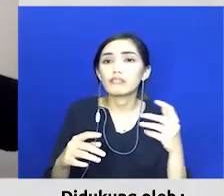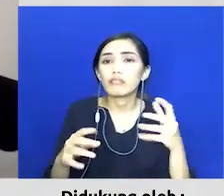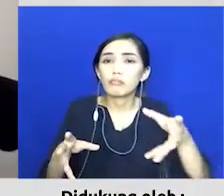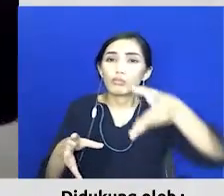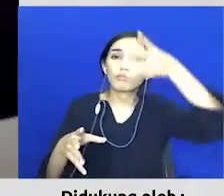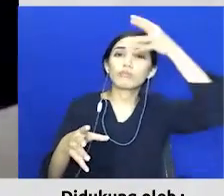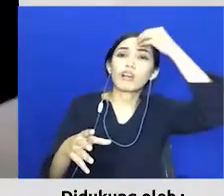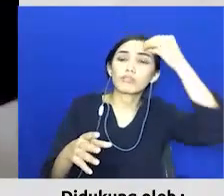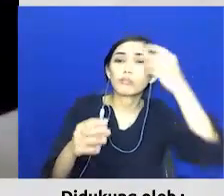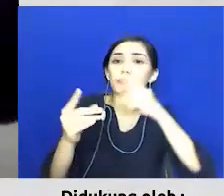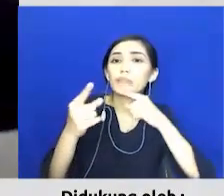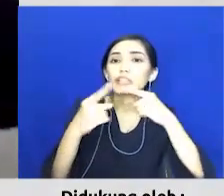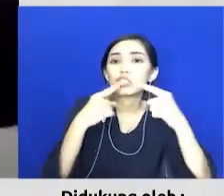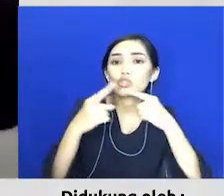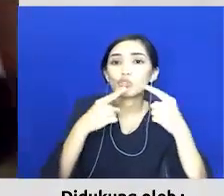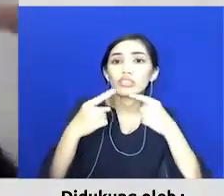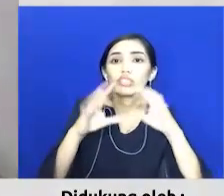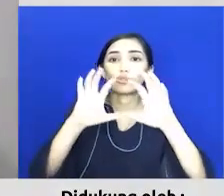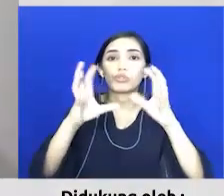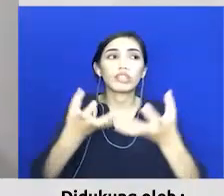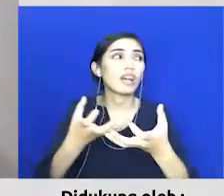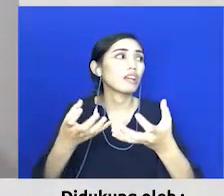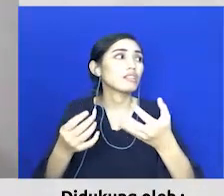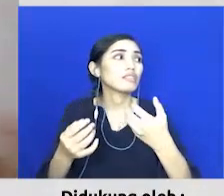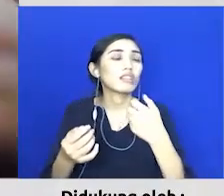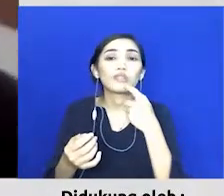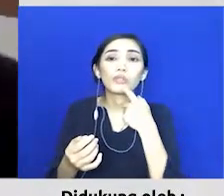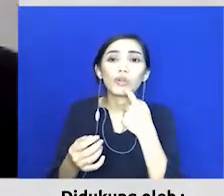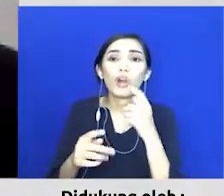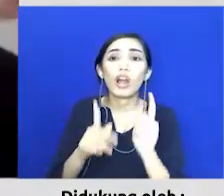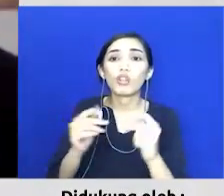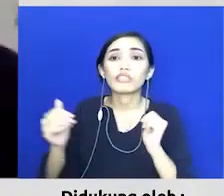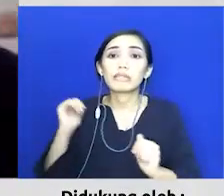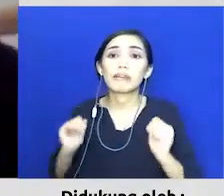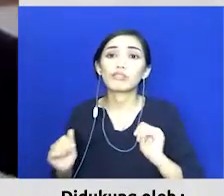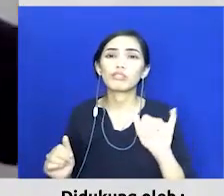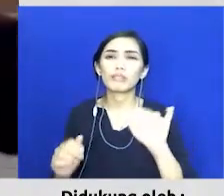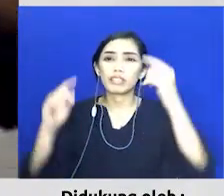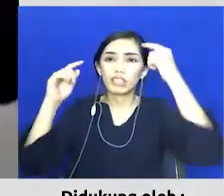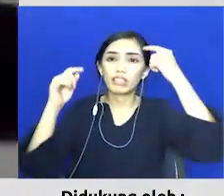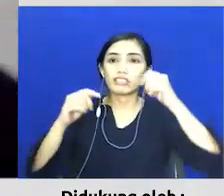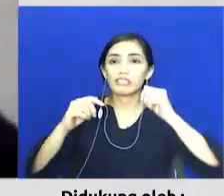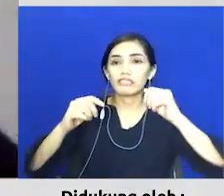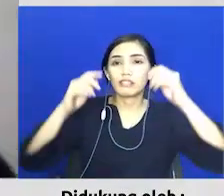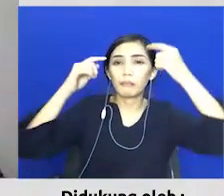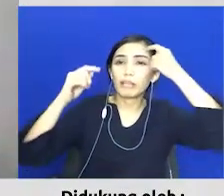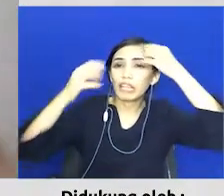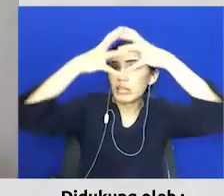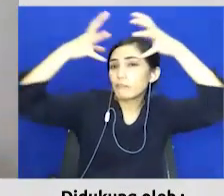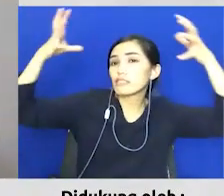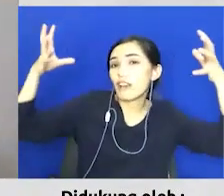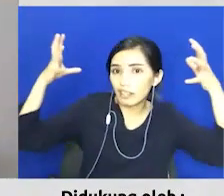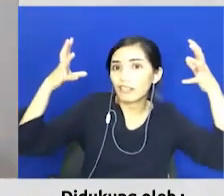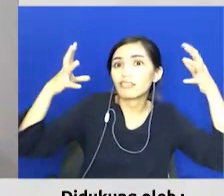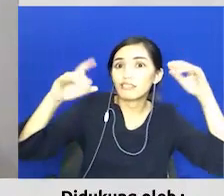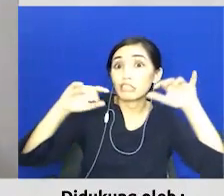gitu pada saat itu gitu. Sehingga akhirnya karyanya pun juga besar-besar. Gimana Asmul Sani bilang bahwa karya yang gigantis gitu di surat gelanggangnya